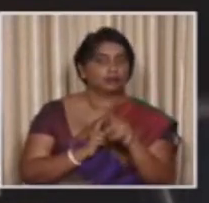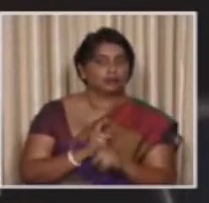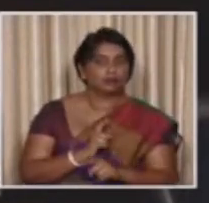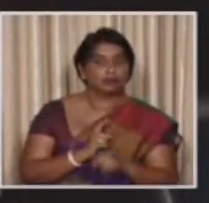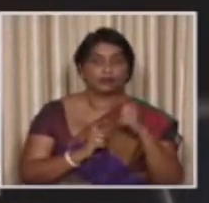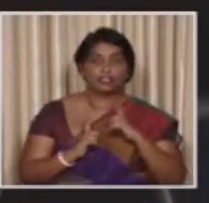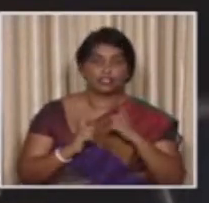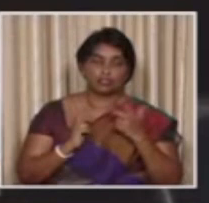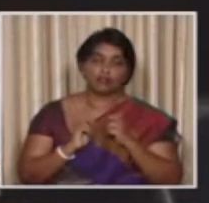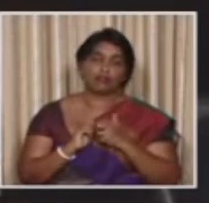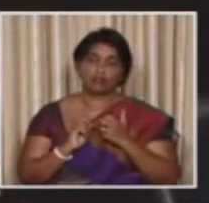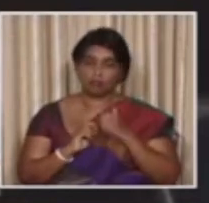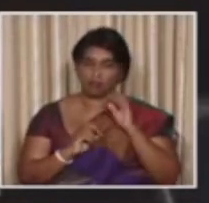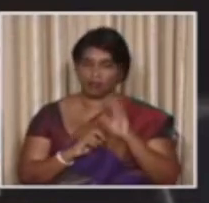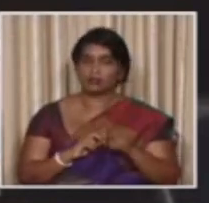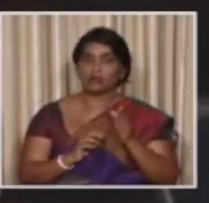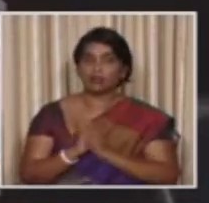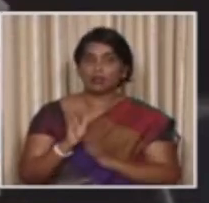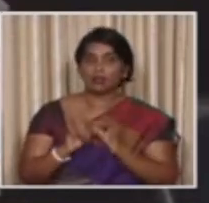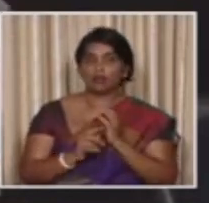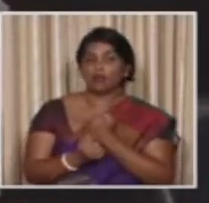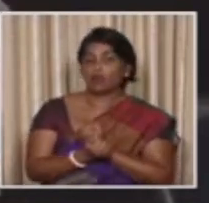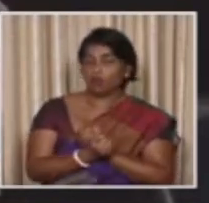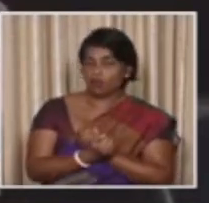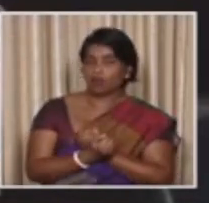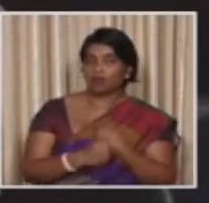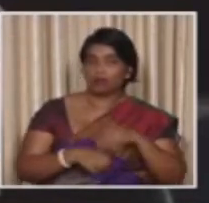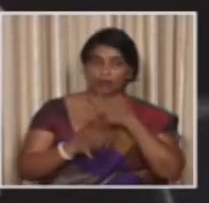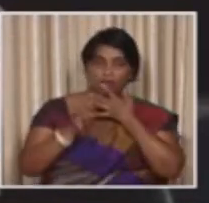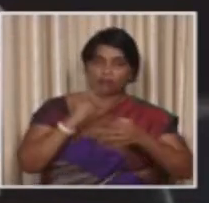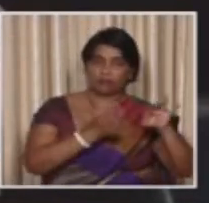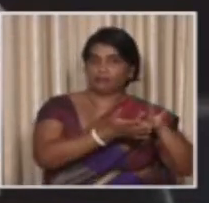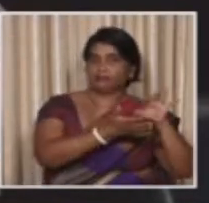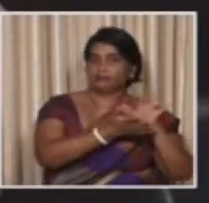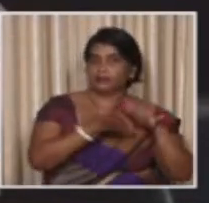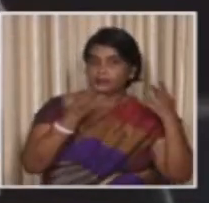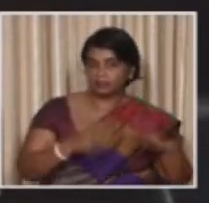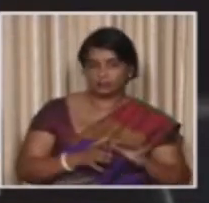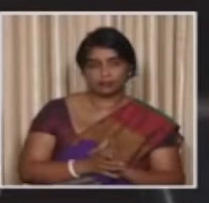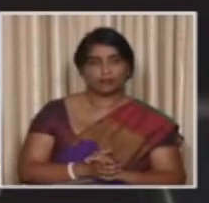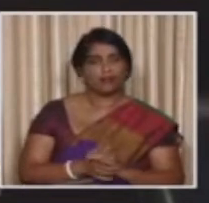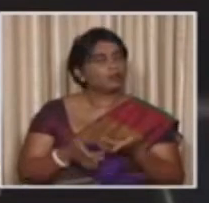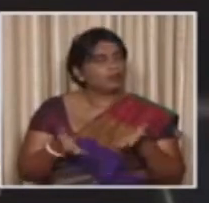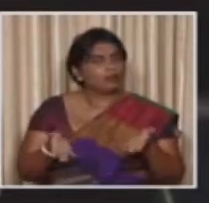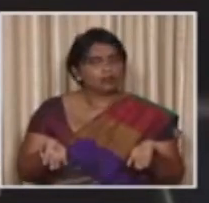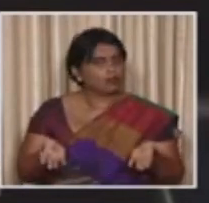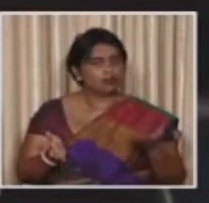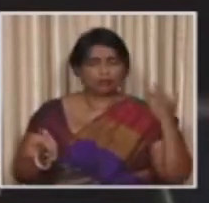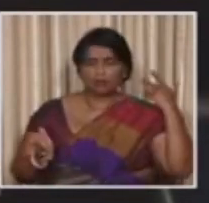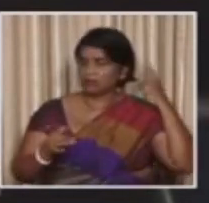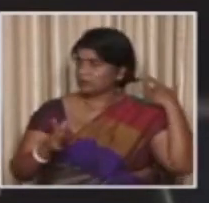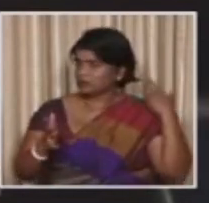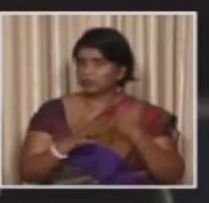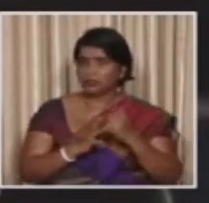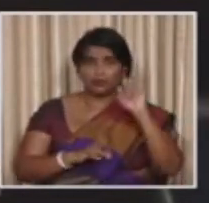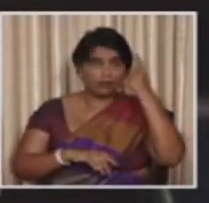ඔහුගේ ජීවිතේ තරදිනක් තියෙනවා කියලා ඔහු පොලිසියට අවශ්‍ය පැමිණිලි කළා තියෙනවා. ඒතර මෙතන ඉතිහාසයේ පළවෙනි වතාවට